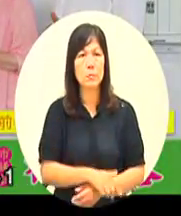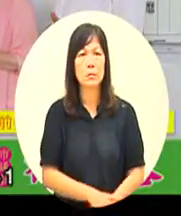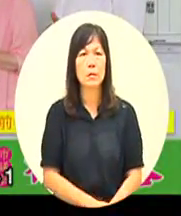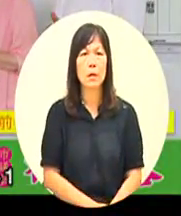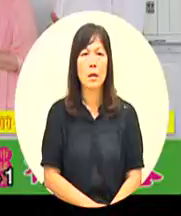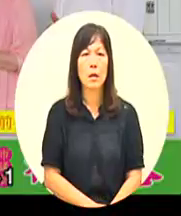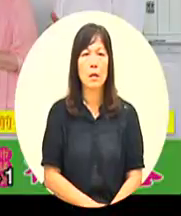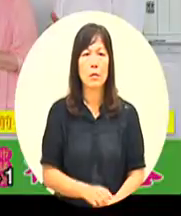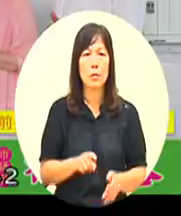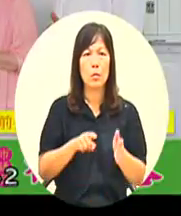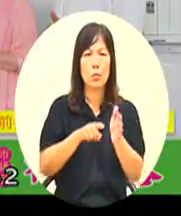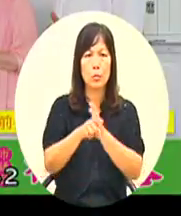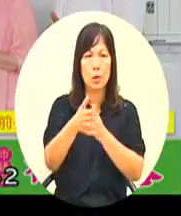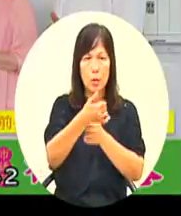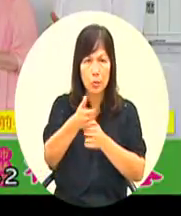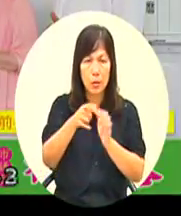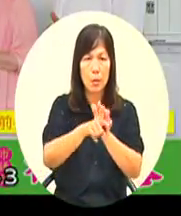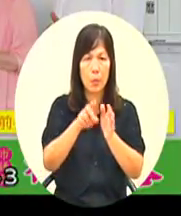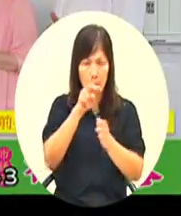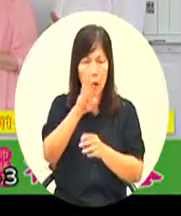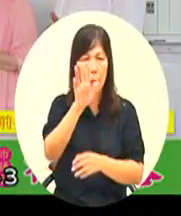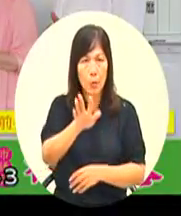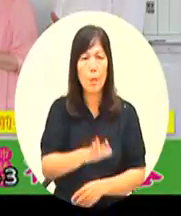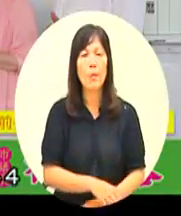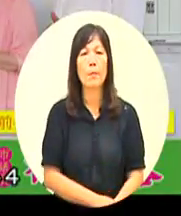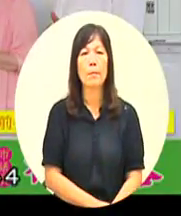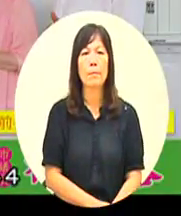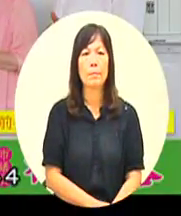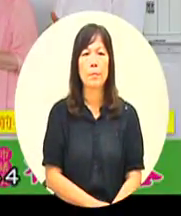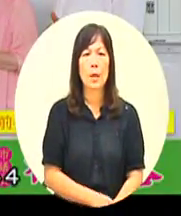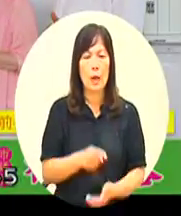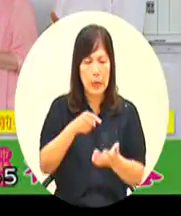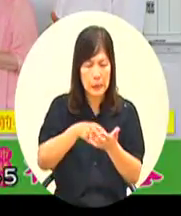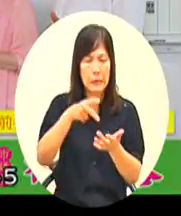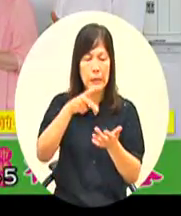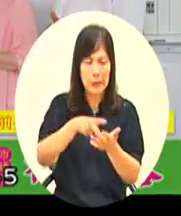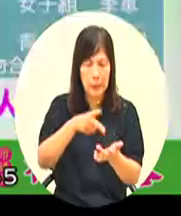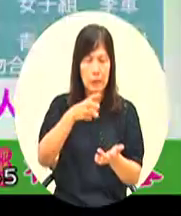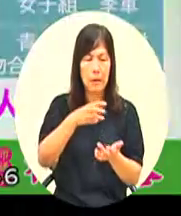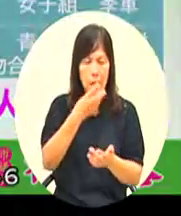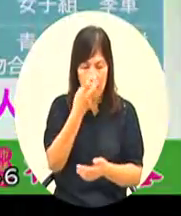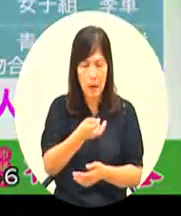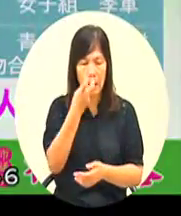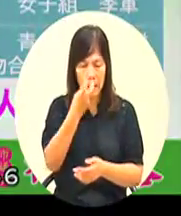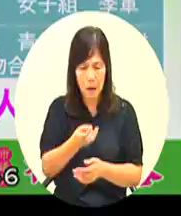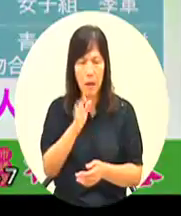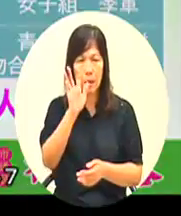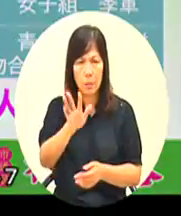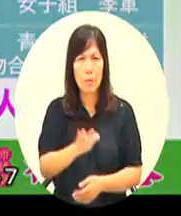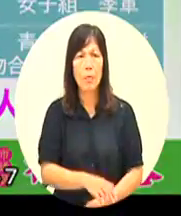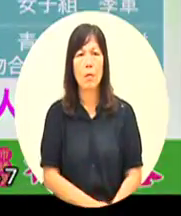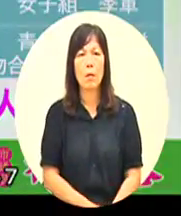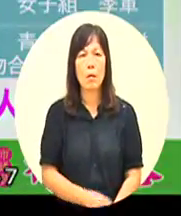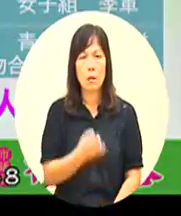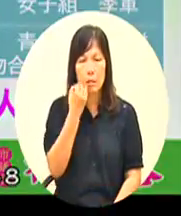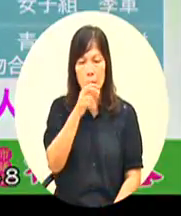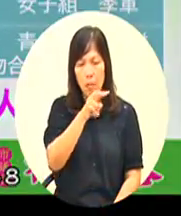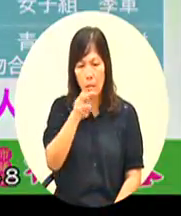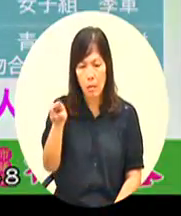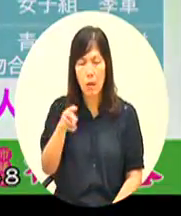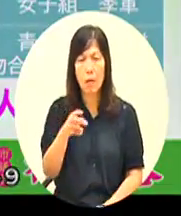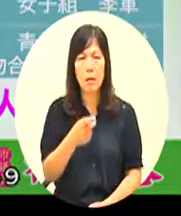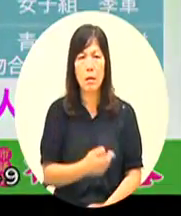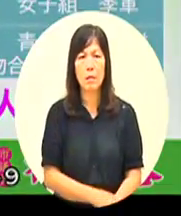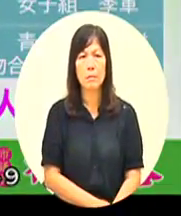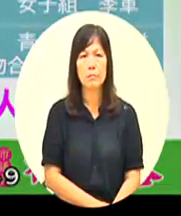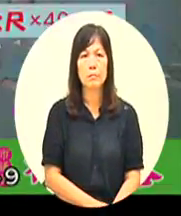个是我们的专员嘛哈，我们都去看的，一次一次的去看，但是也看不到。但